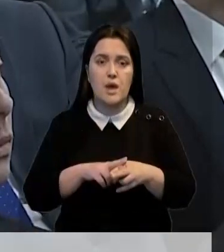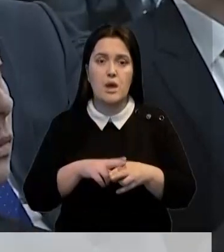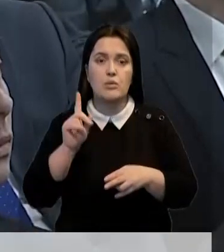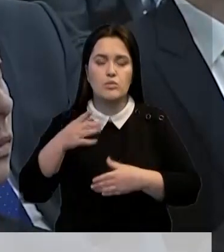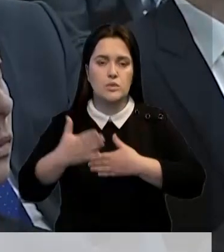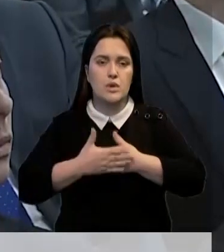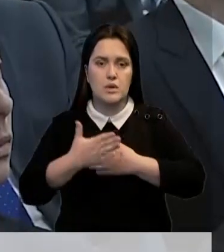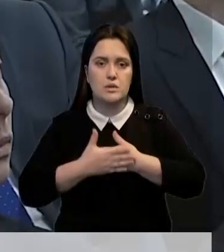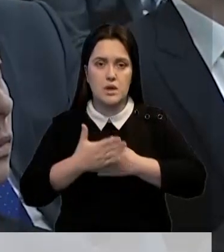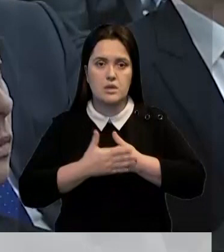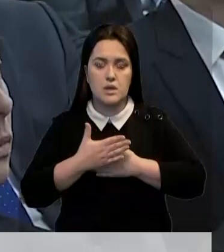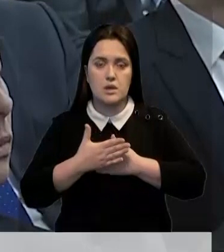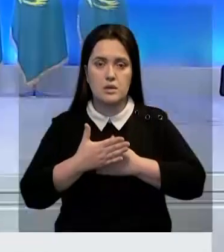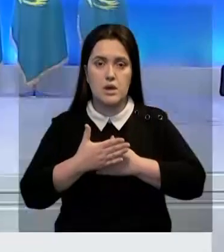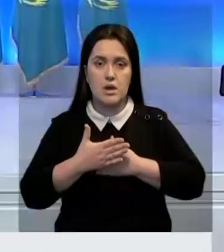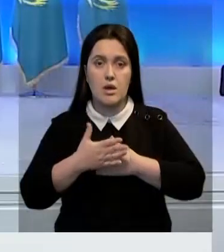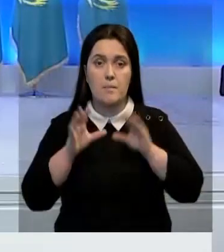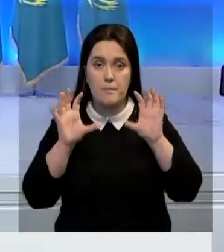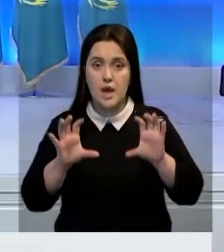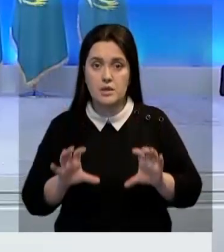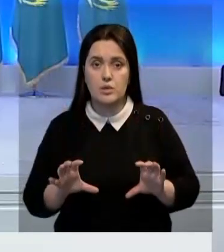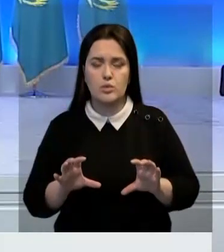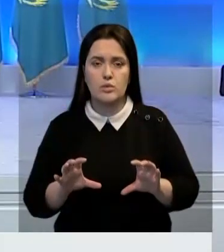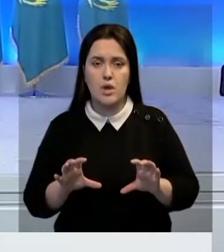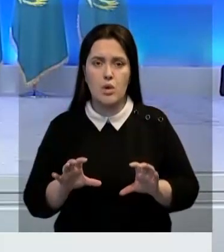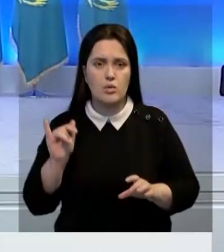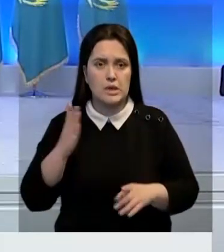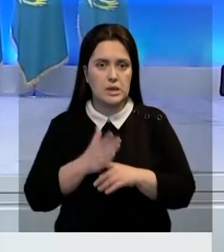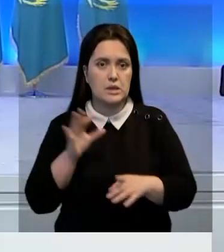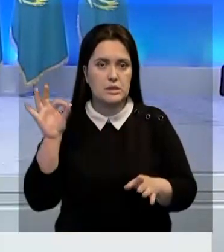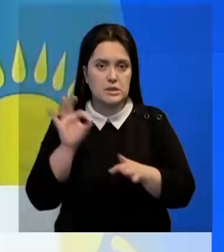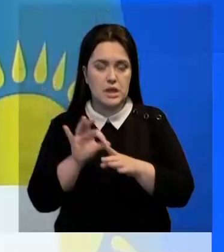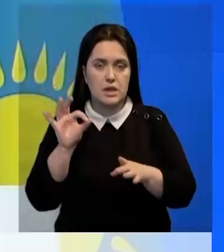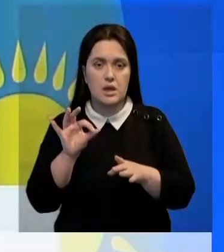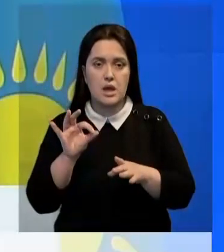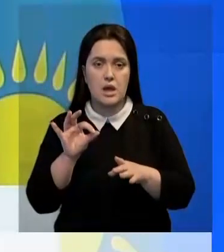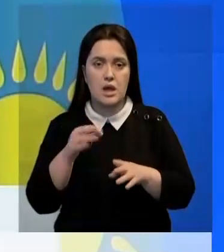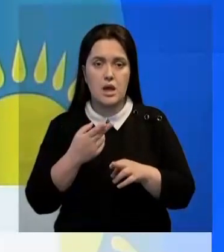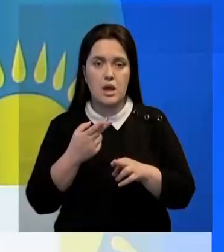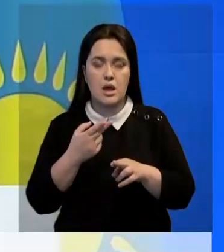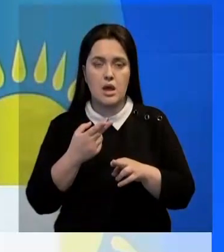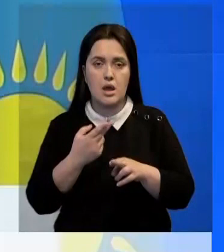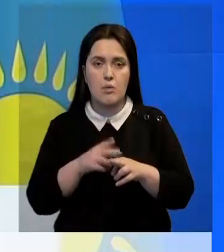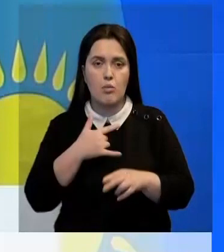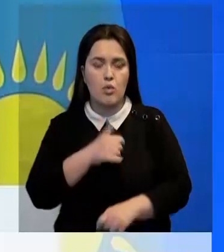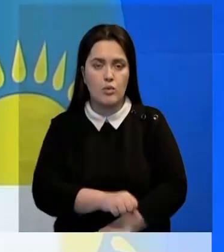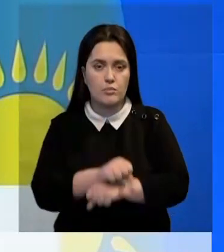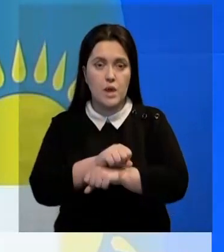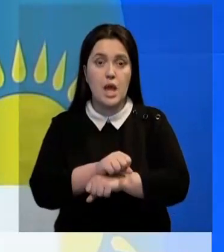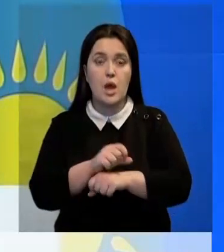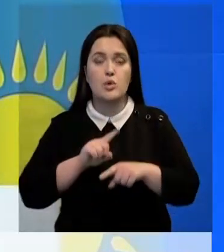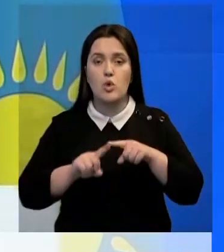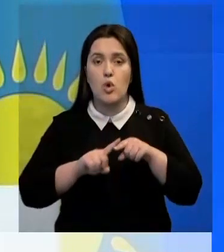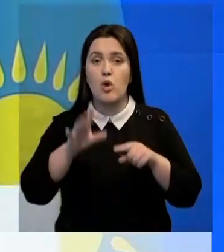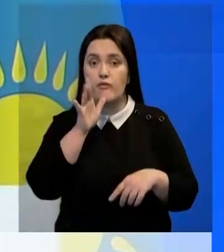закону, потому что они преследуют узкокорыстные цели, далекие от коренных интересов нашего народа. В скором